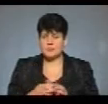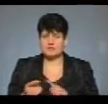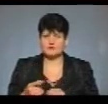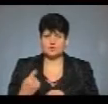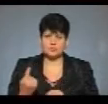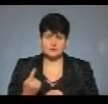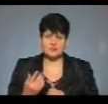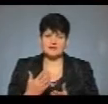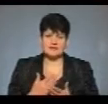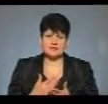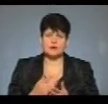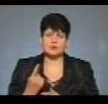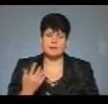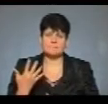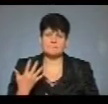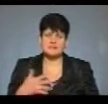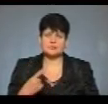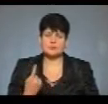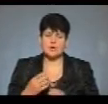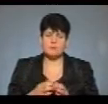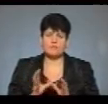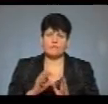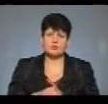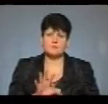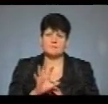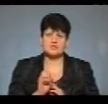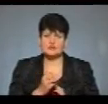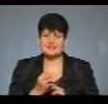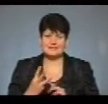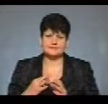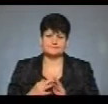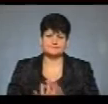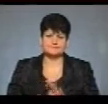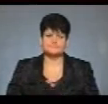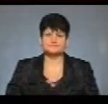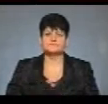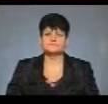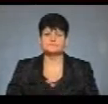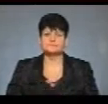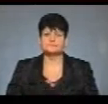області є 51 громада, до якої входить 513 населених пунктів.